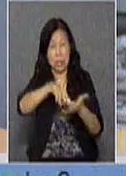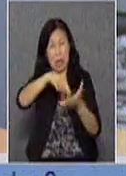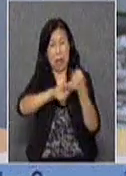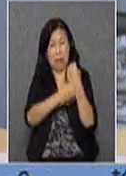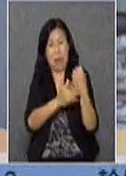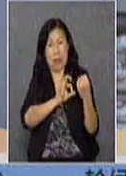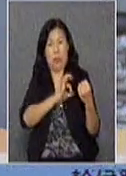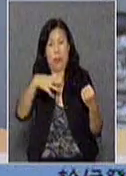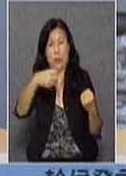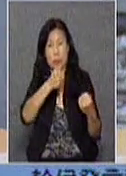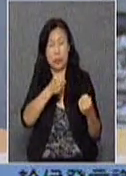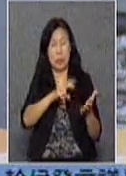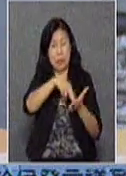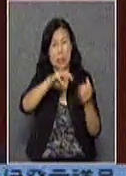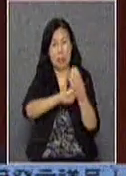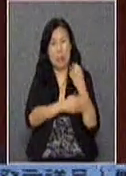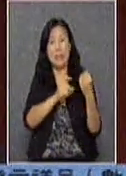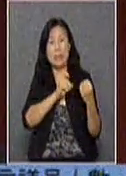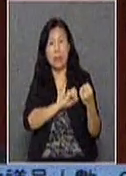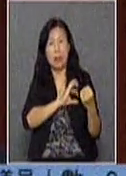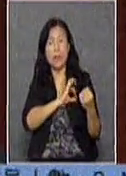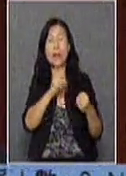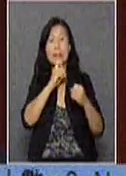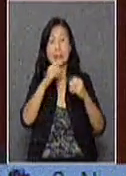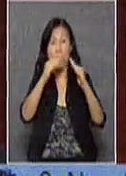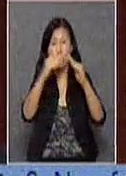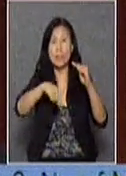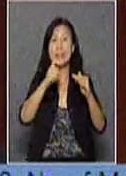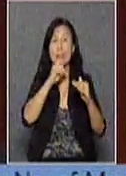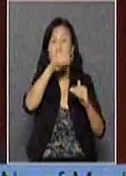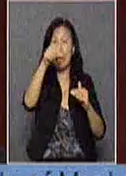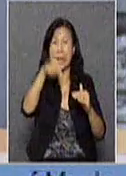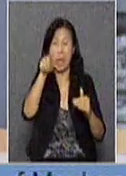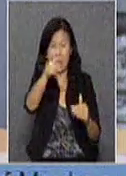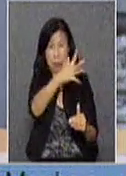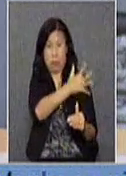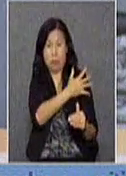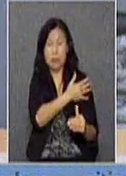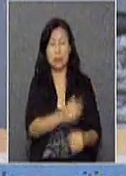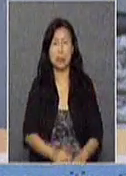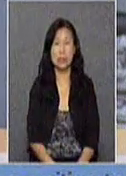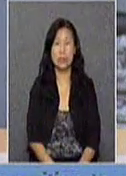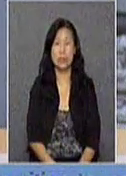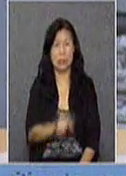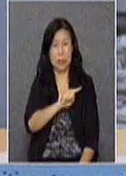主席。立法會出現了問題，梗係你負責的啦，係咪？咁如果你自